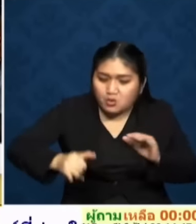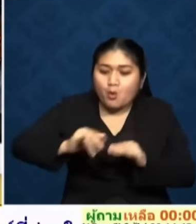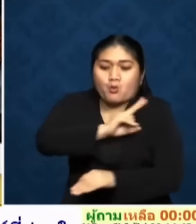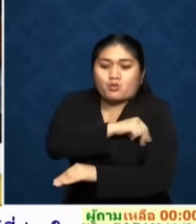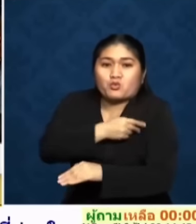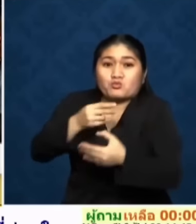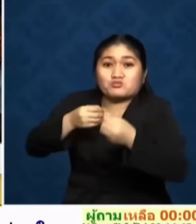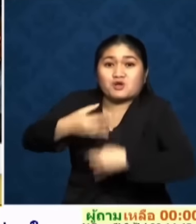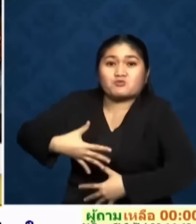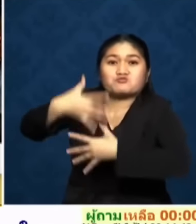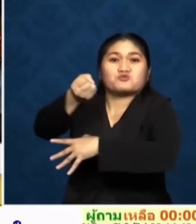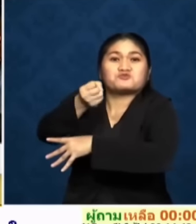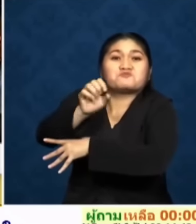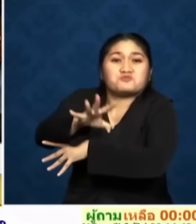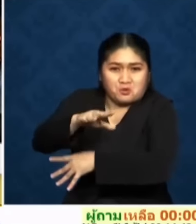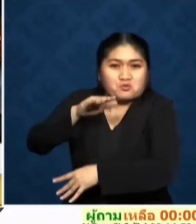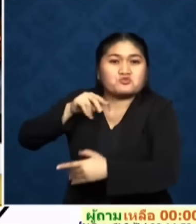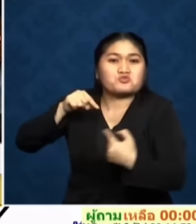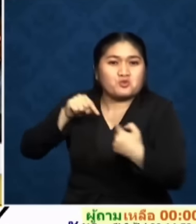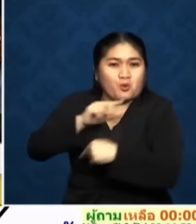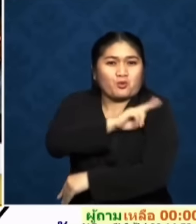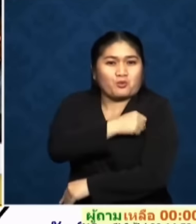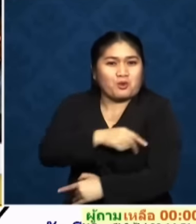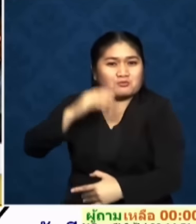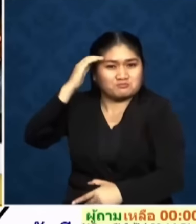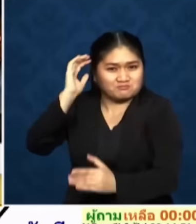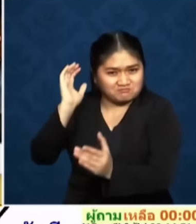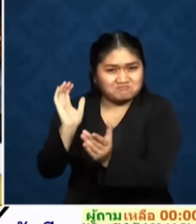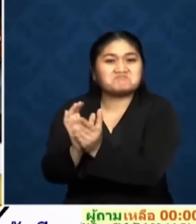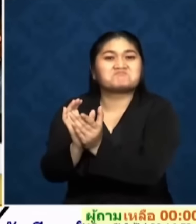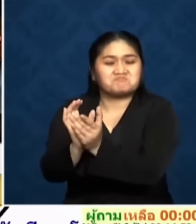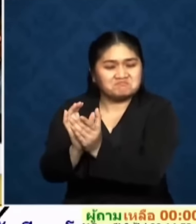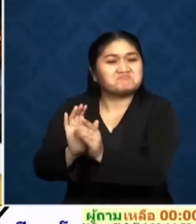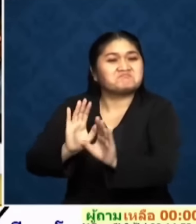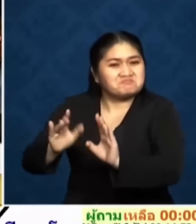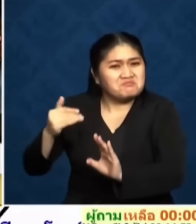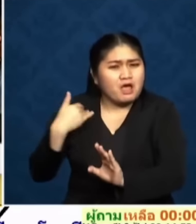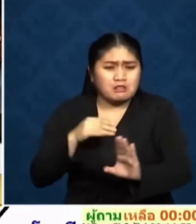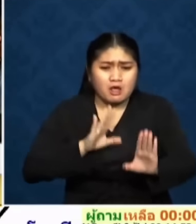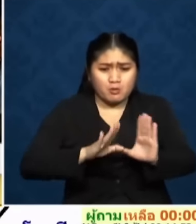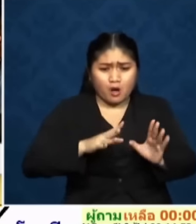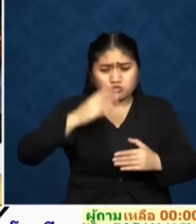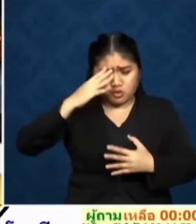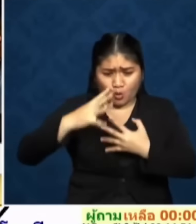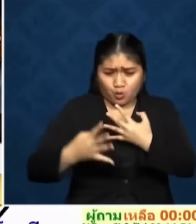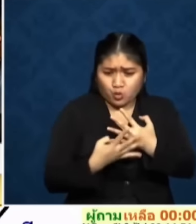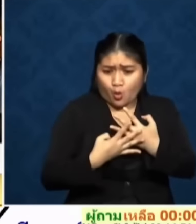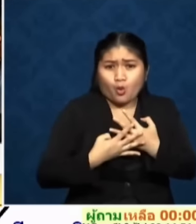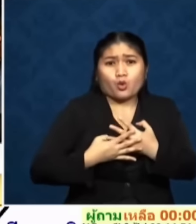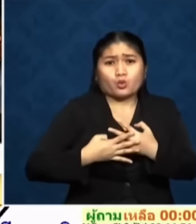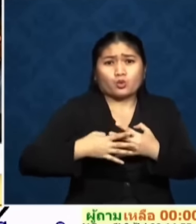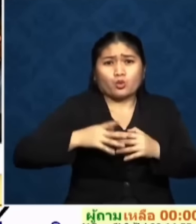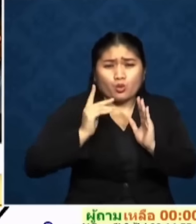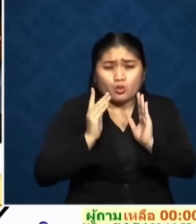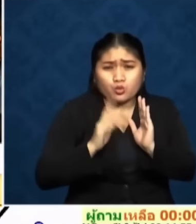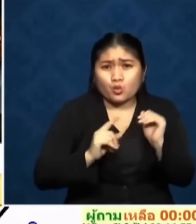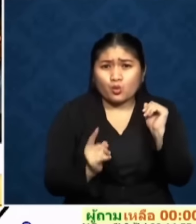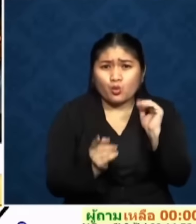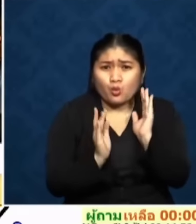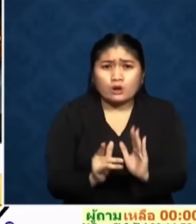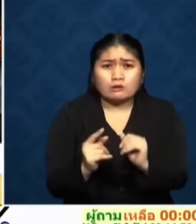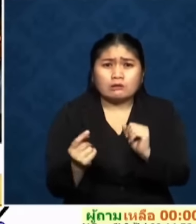บนชั้น14ของโรงพยาบาลตำรวจนะครับเทียบเคียงกับกรณีนักโทษอื่นๆแล้วซึ่งทั่วไปจะทราบว่ายาก